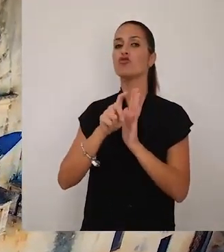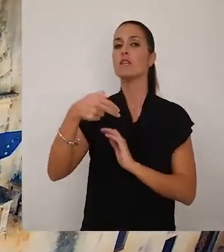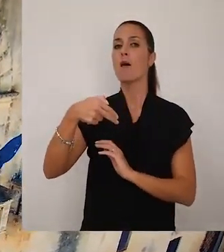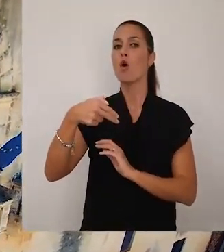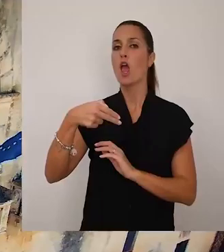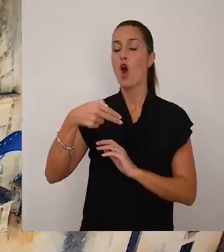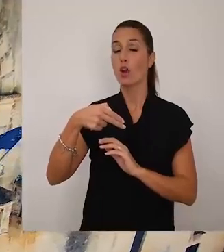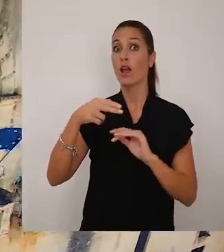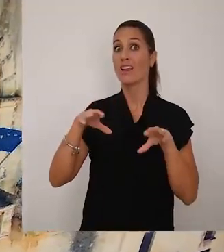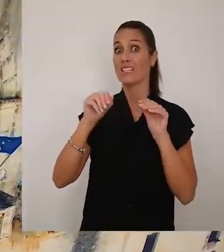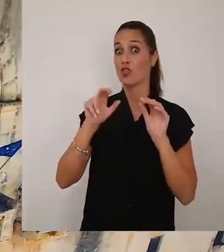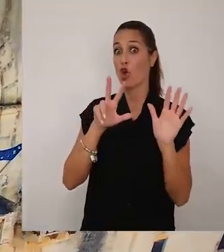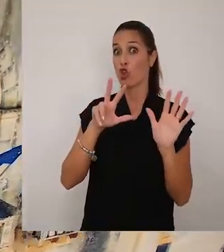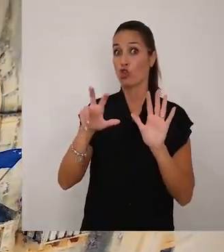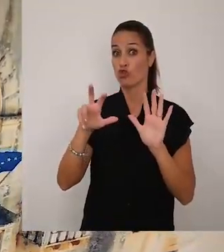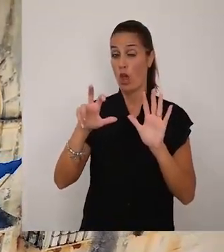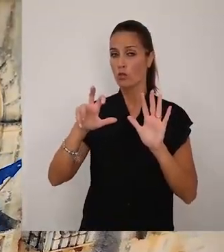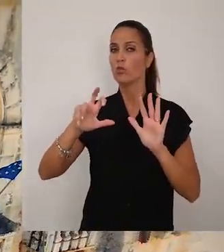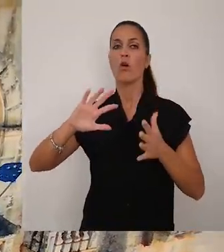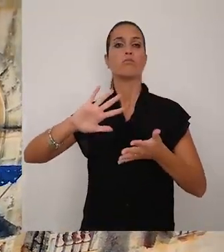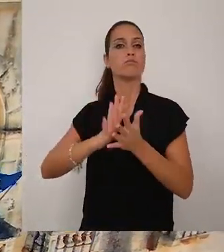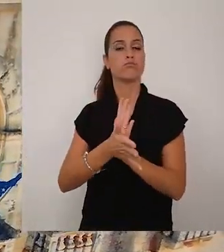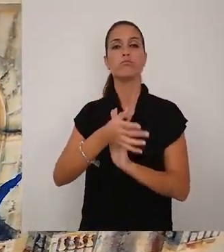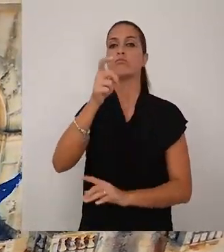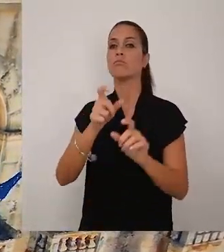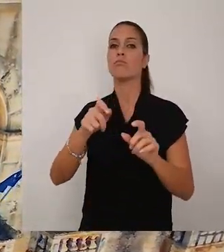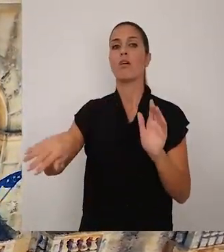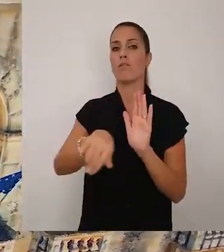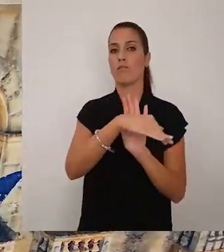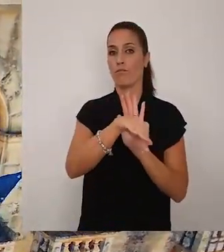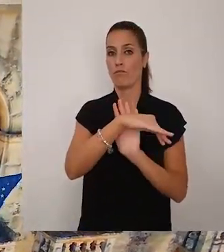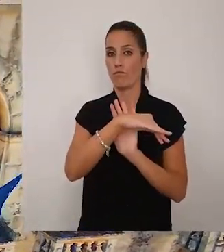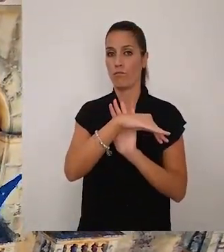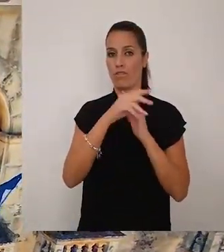napoleoniche agli inizi dell'Ottocento, durante il regno di Gioacchino Murat.